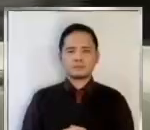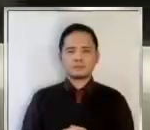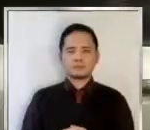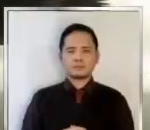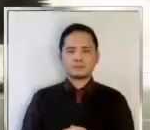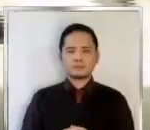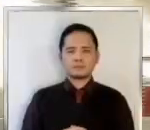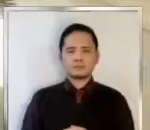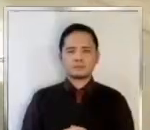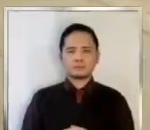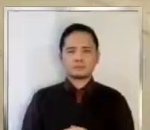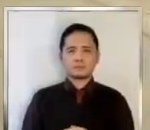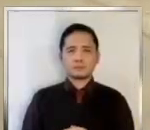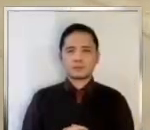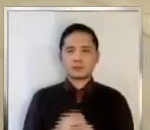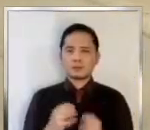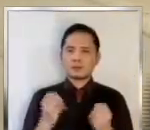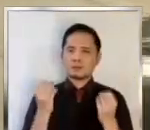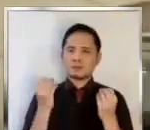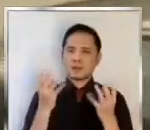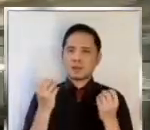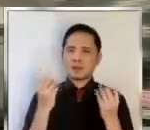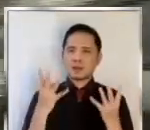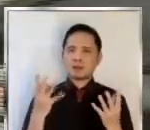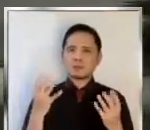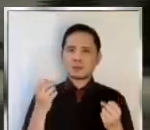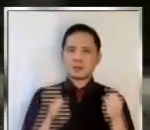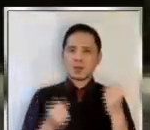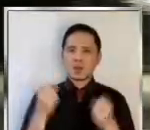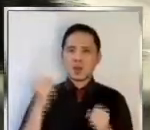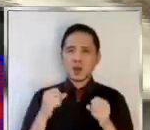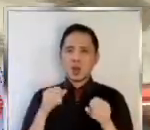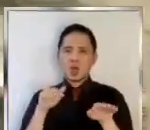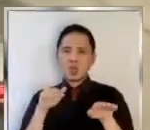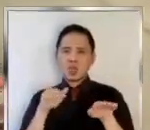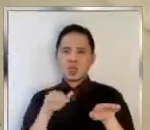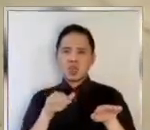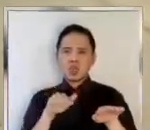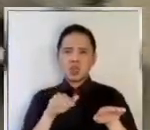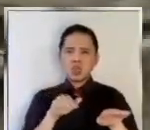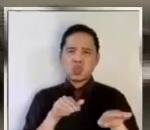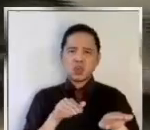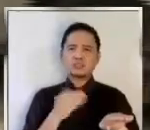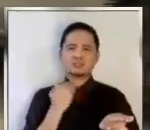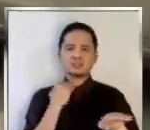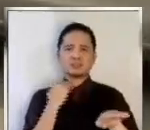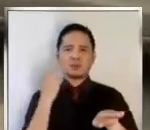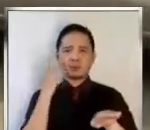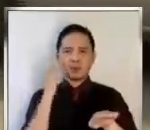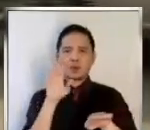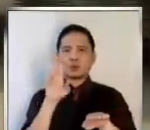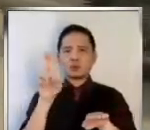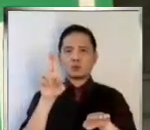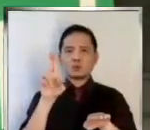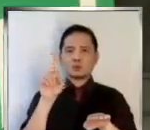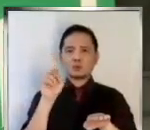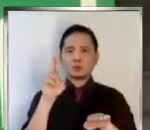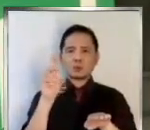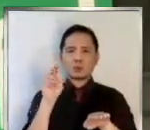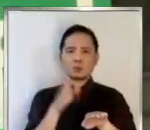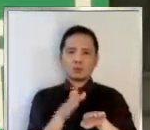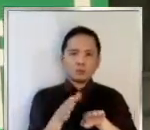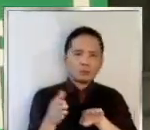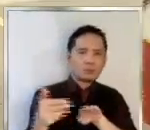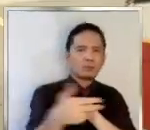Ganito karami ang mga sasakyang nagmamaniobra sa U-turn slot na ito sa EDSA North Avenue, sa tapat ng Trinoma Mall. Pero